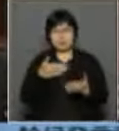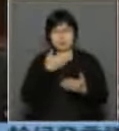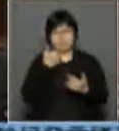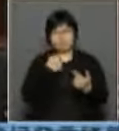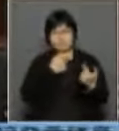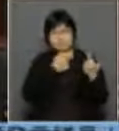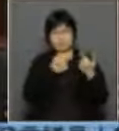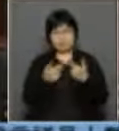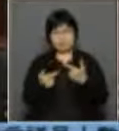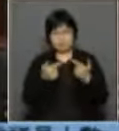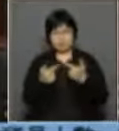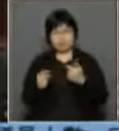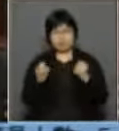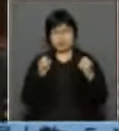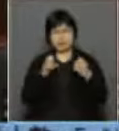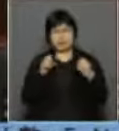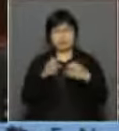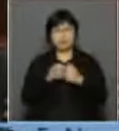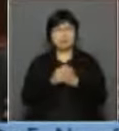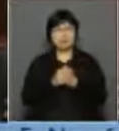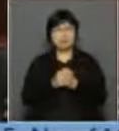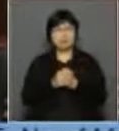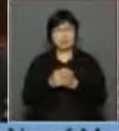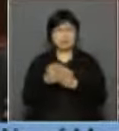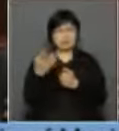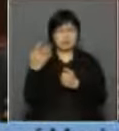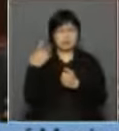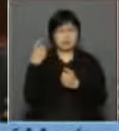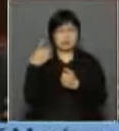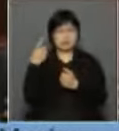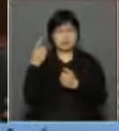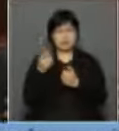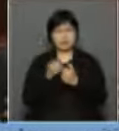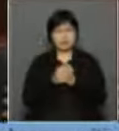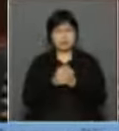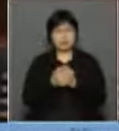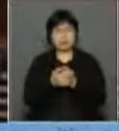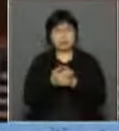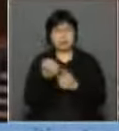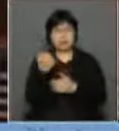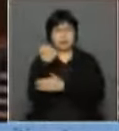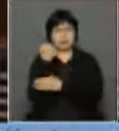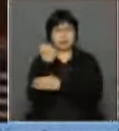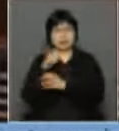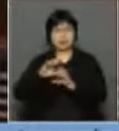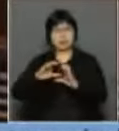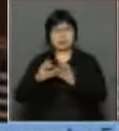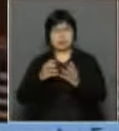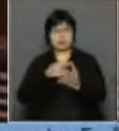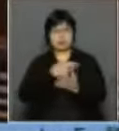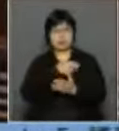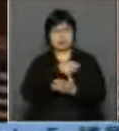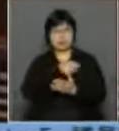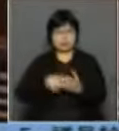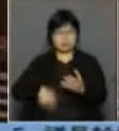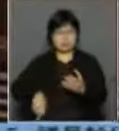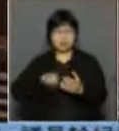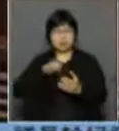續開會。昨天一眾反對派的議員對這個問題發表他們的意